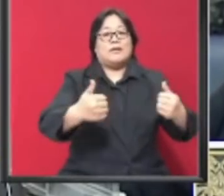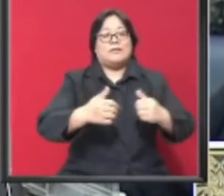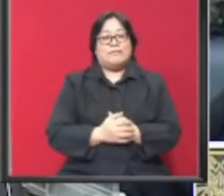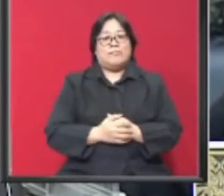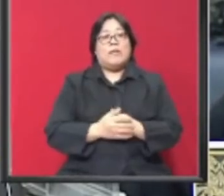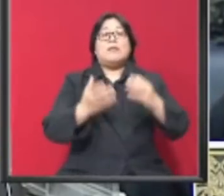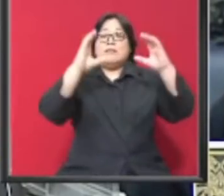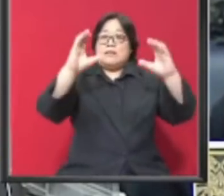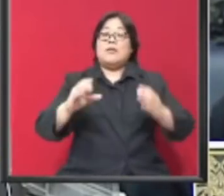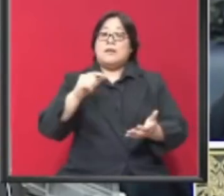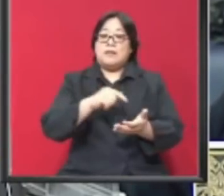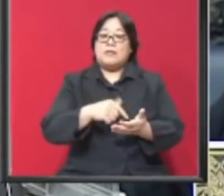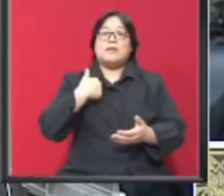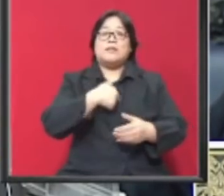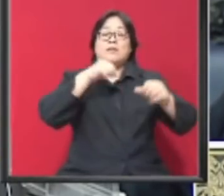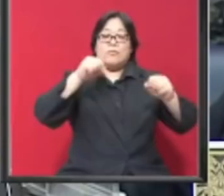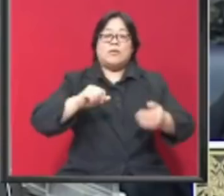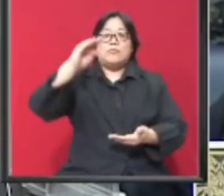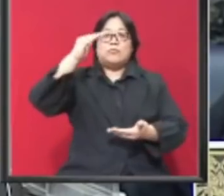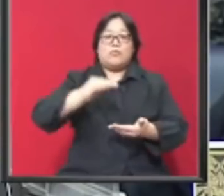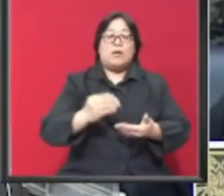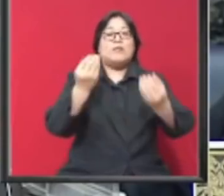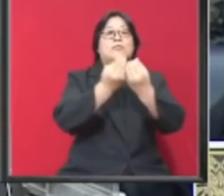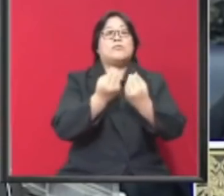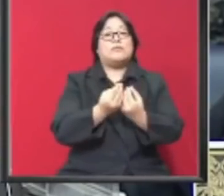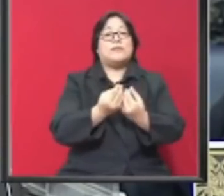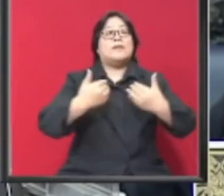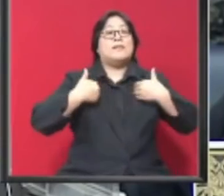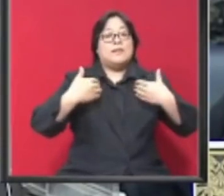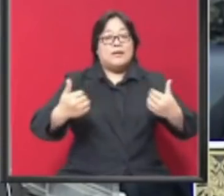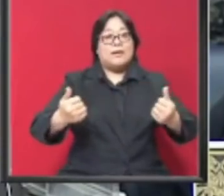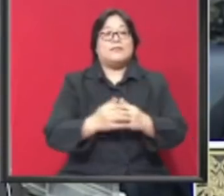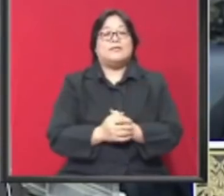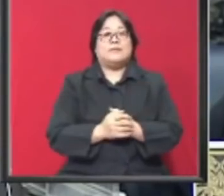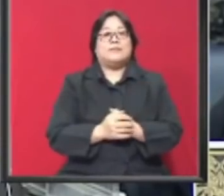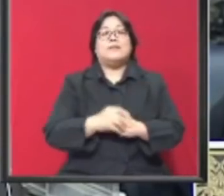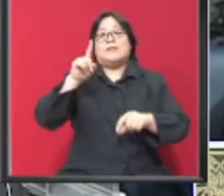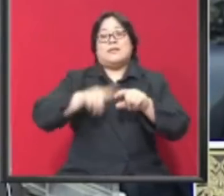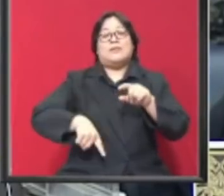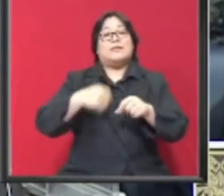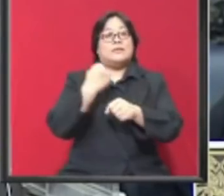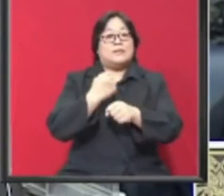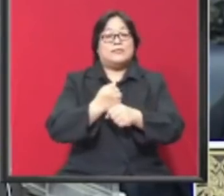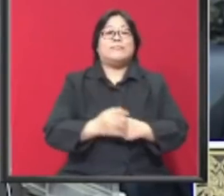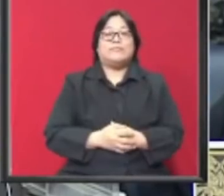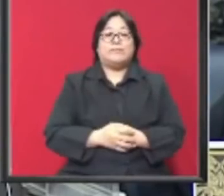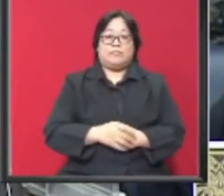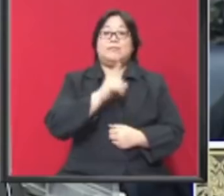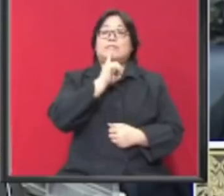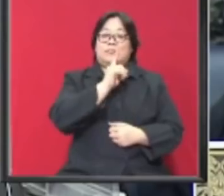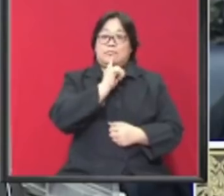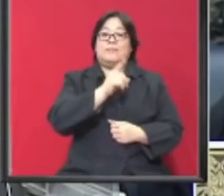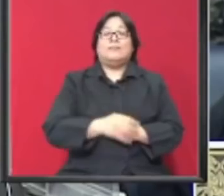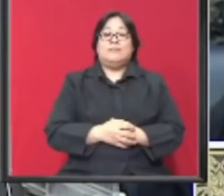dengan cara ini kita kurangkan jumlah yang sehat yang tidak dapat bekerja sudah